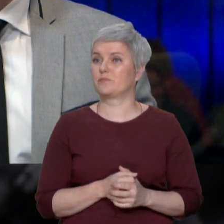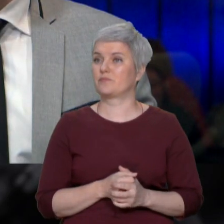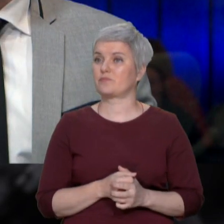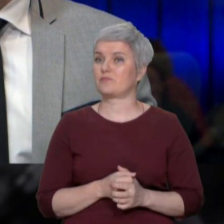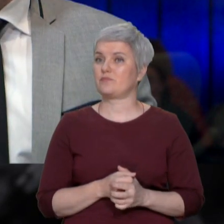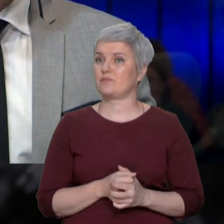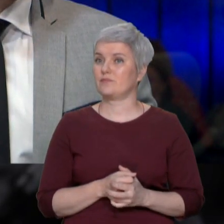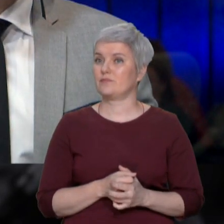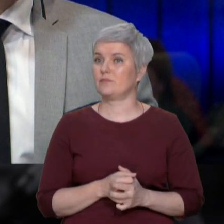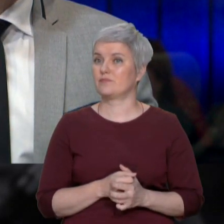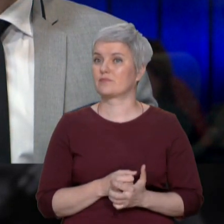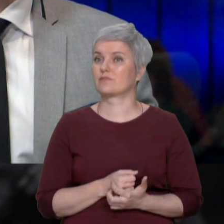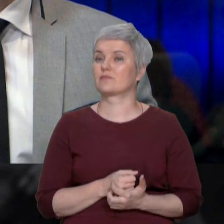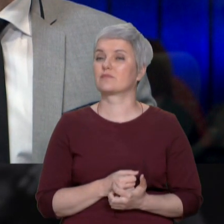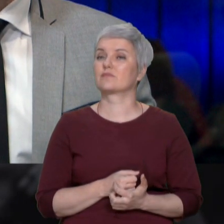Так, будемо...